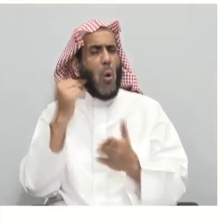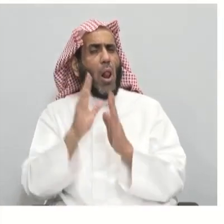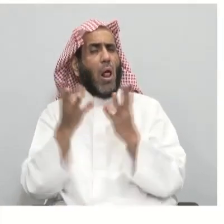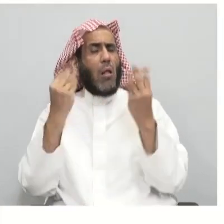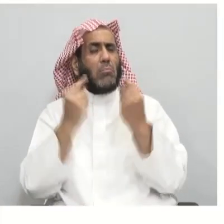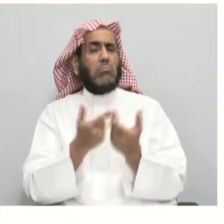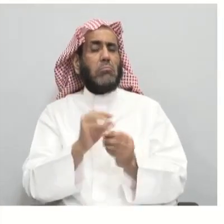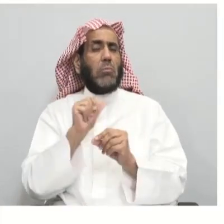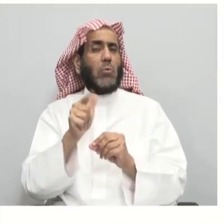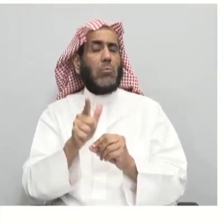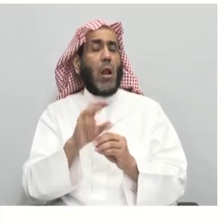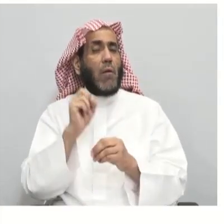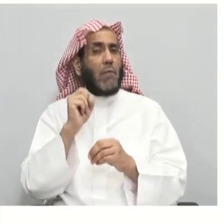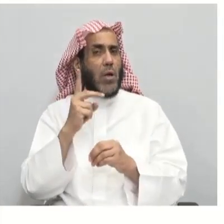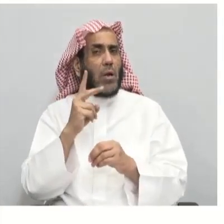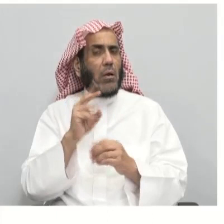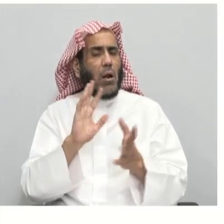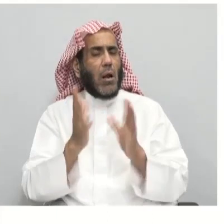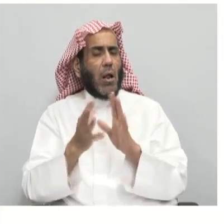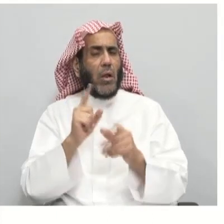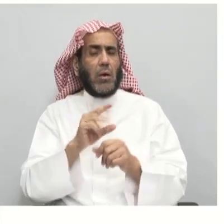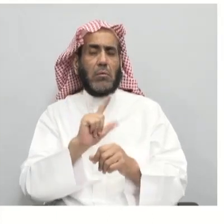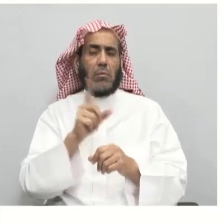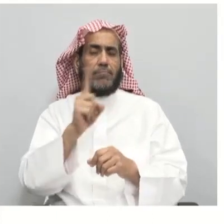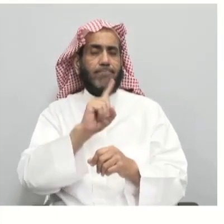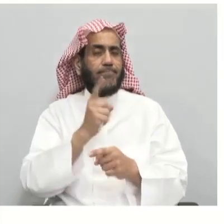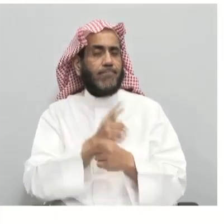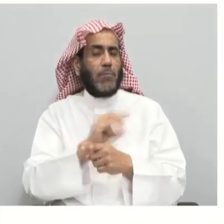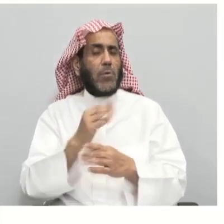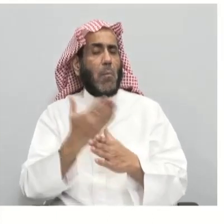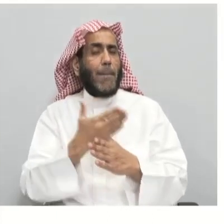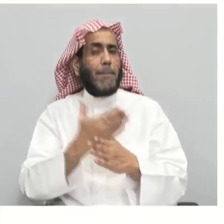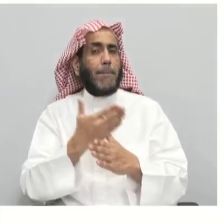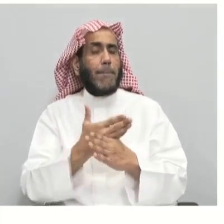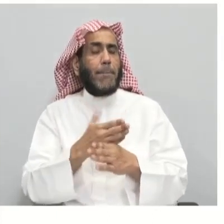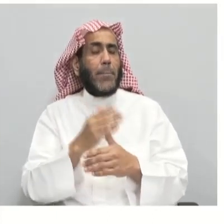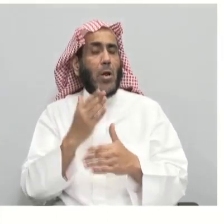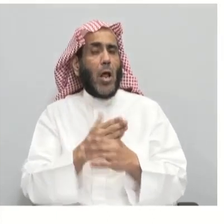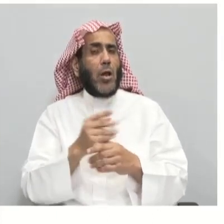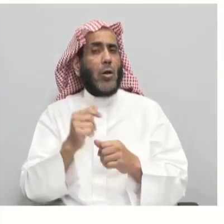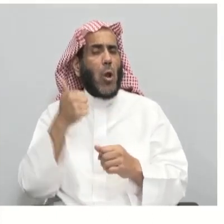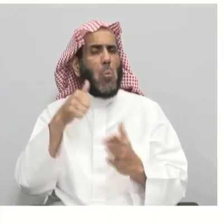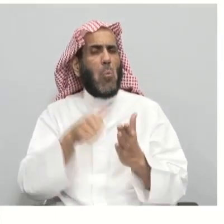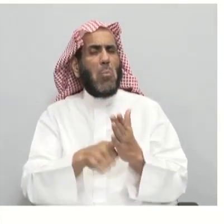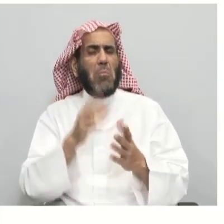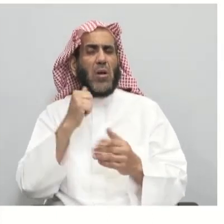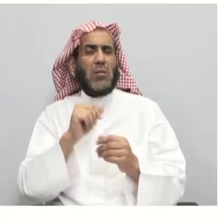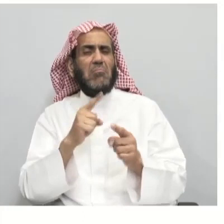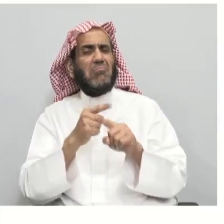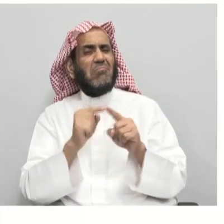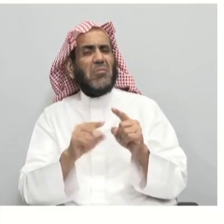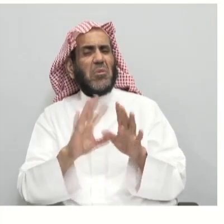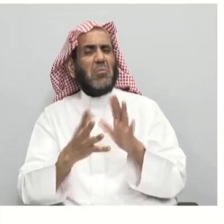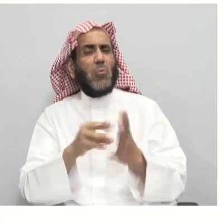احسنتم نقول الفكره لا نرى انها صحيحه ما السبب لان الاميه كانت نسبيه